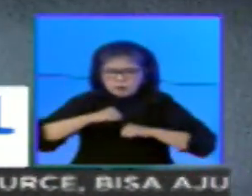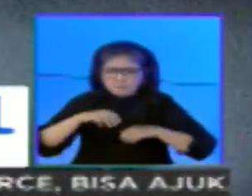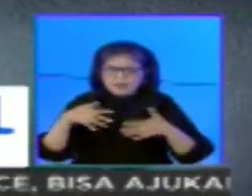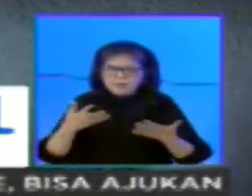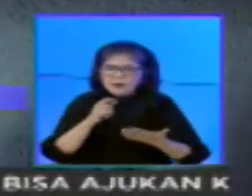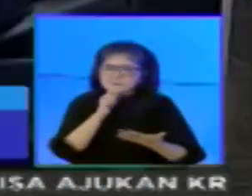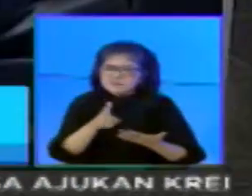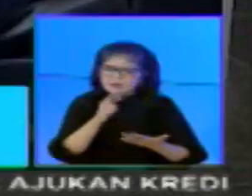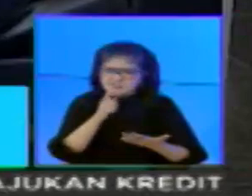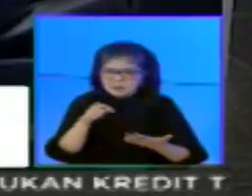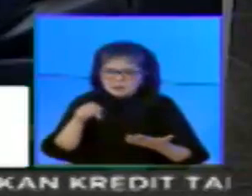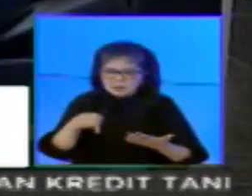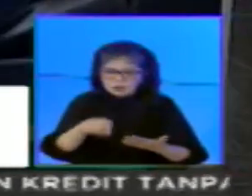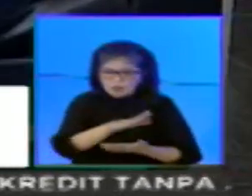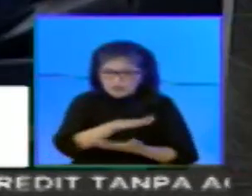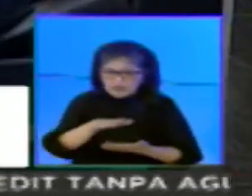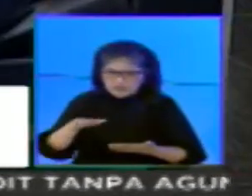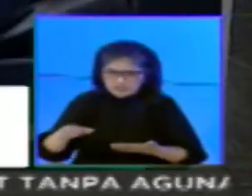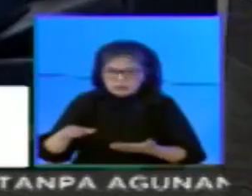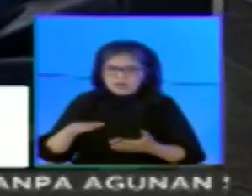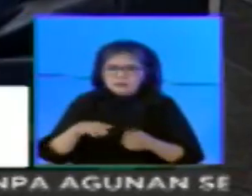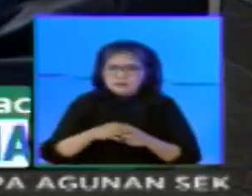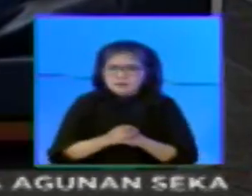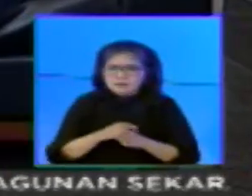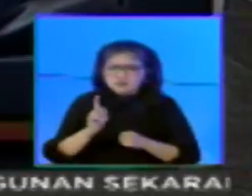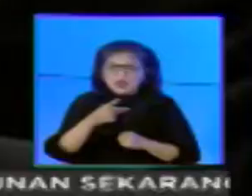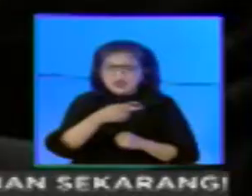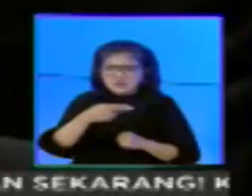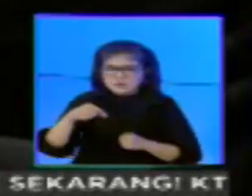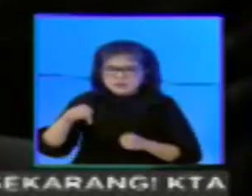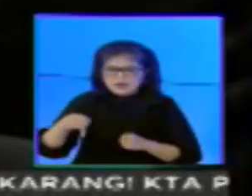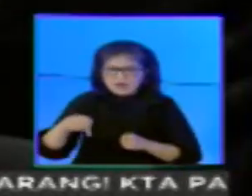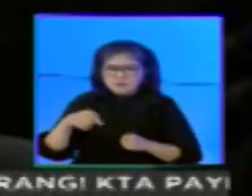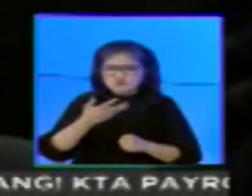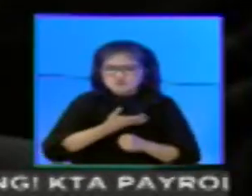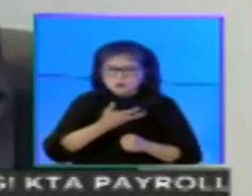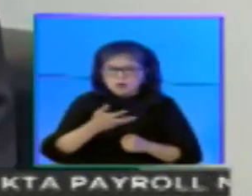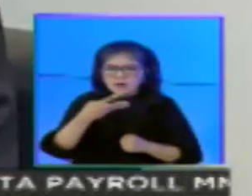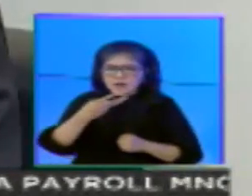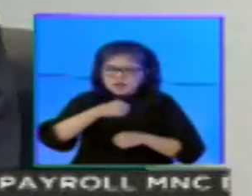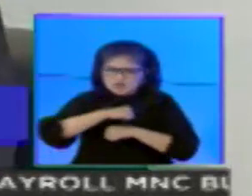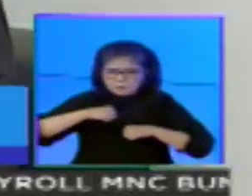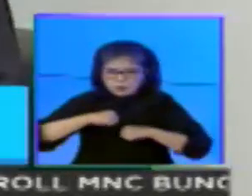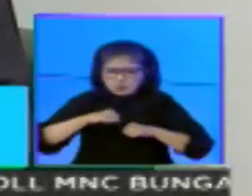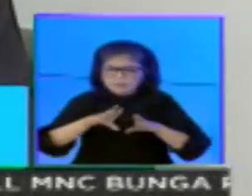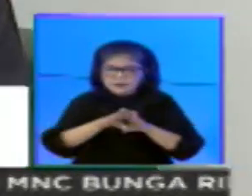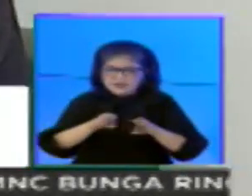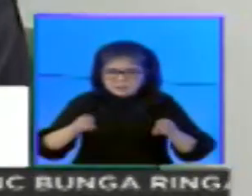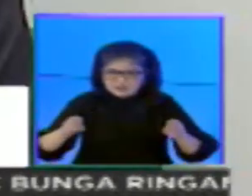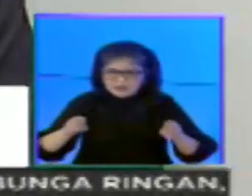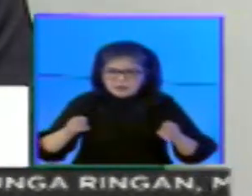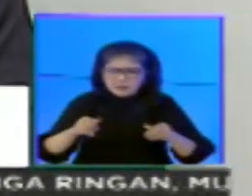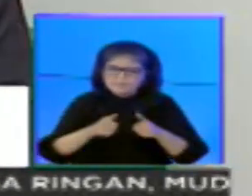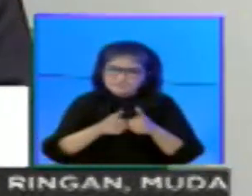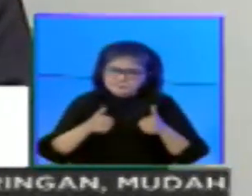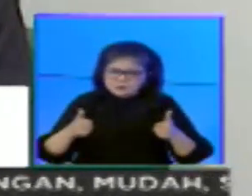pesan-pesannya terhadap anak-anak di luar sana yang sekarang sedang giat sekali dengan e-sport? E-sport itu sebuah pekerjaan yang menarik banget dan banyak